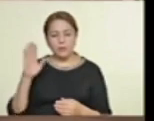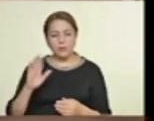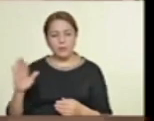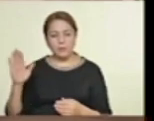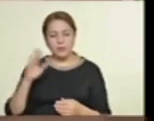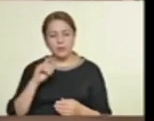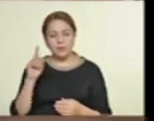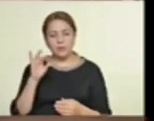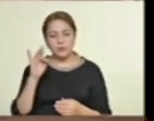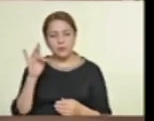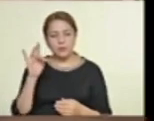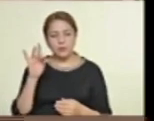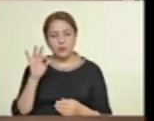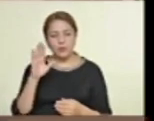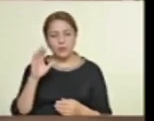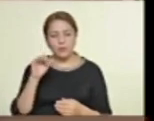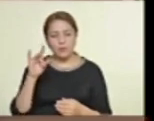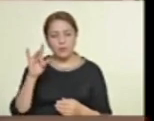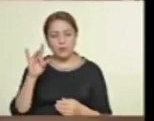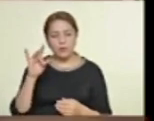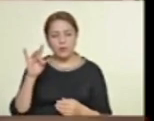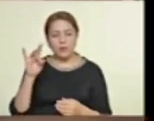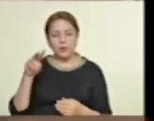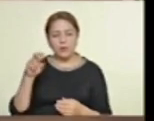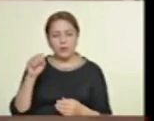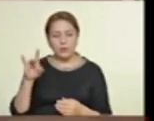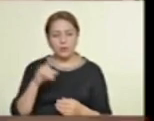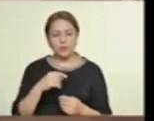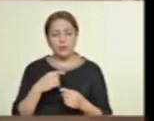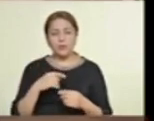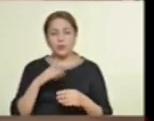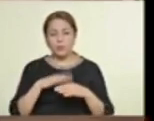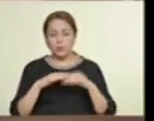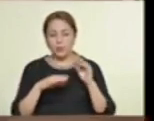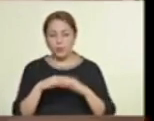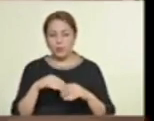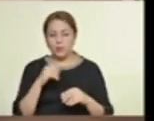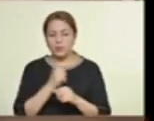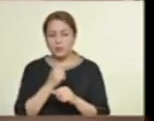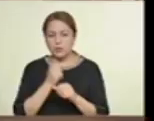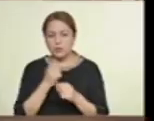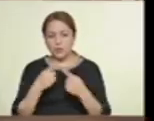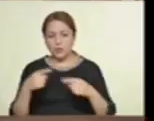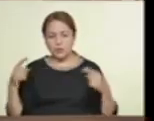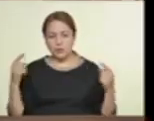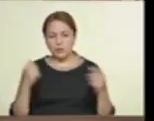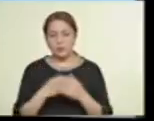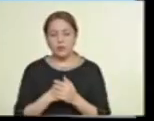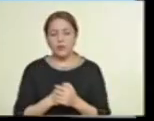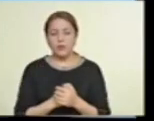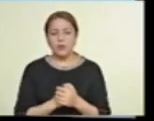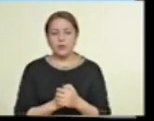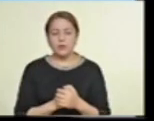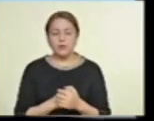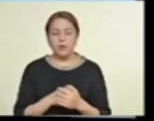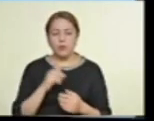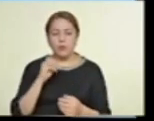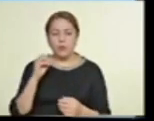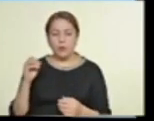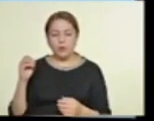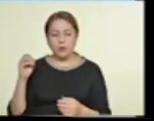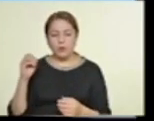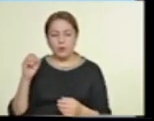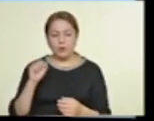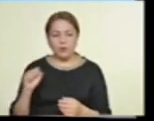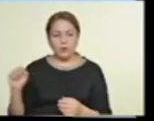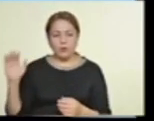mehnatiga asoslangan hunarmandlarning turli xil buyumlari aynan o'sha Osiyo